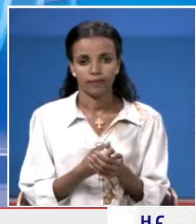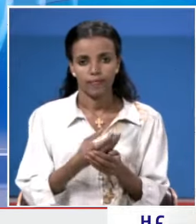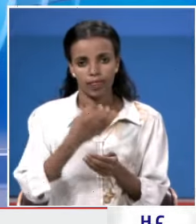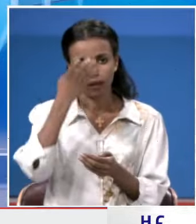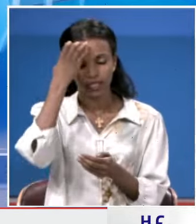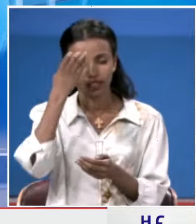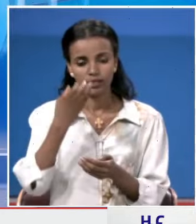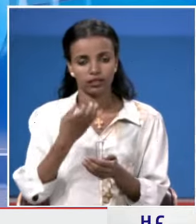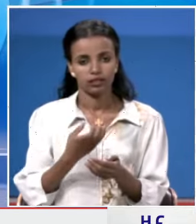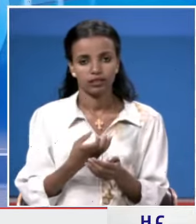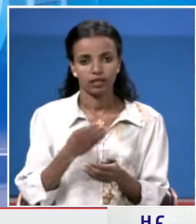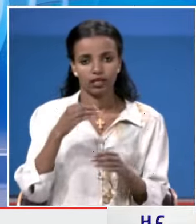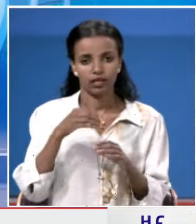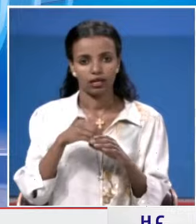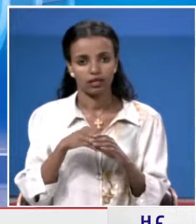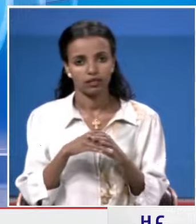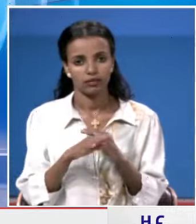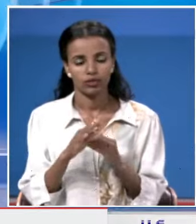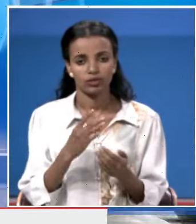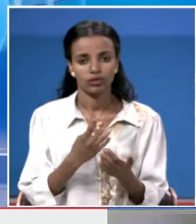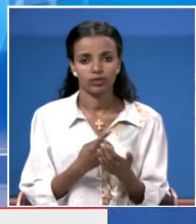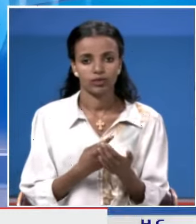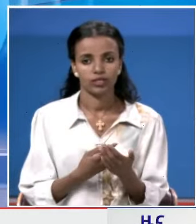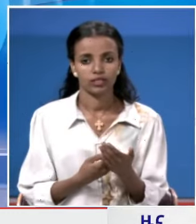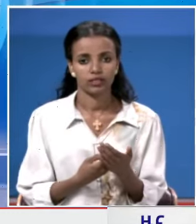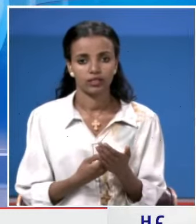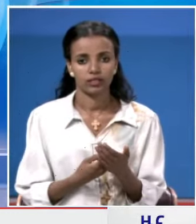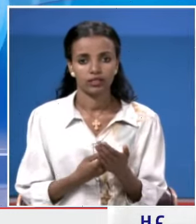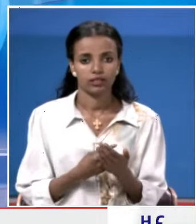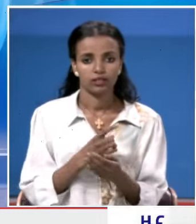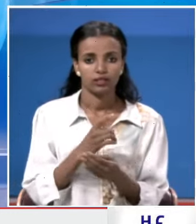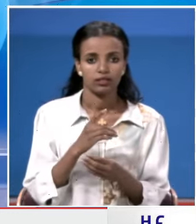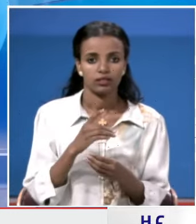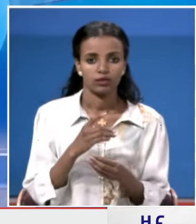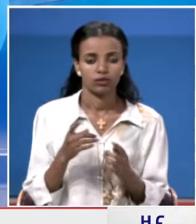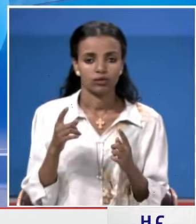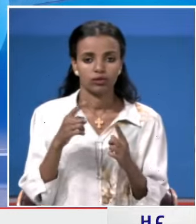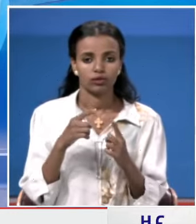ድርድር አስገብቶ እነዚህ መንግስትን እንቃወማለን የሚሉትን